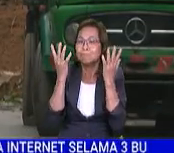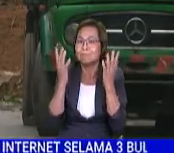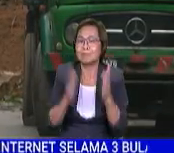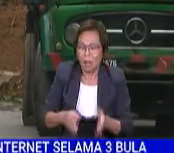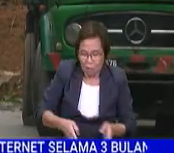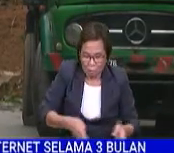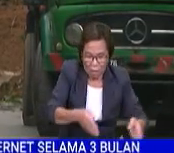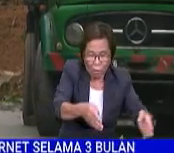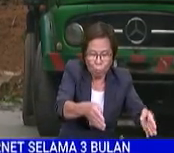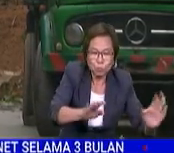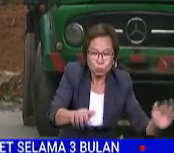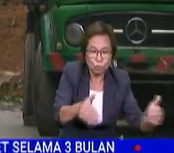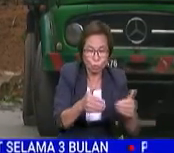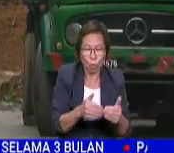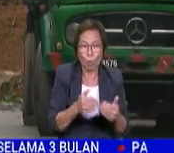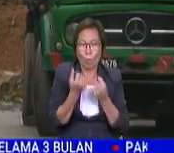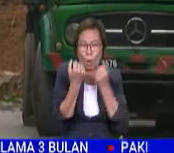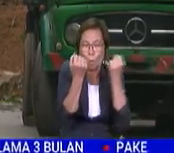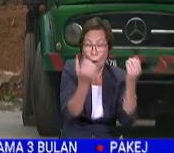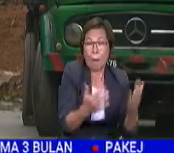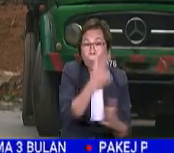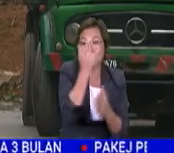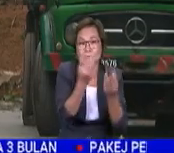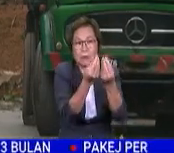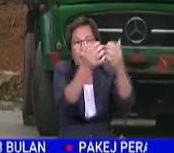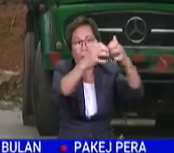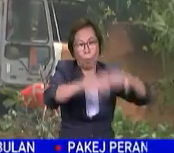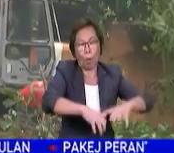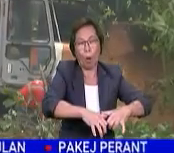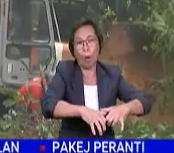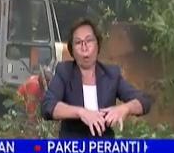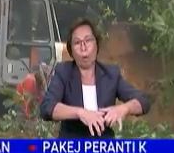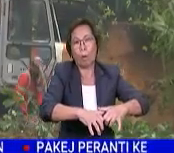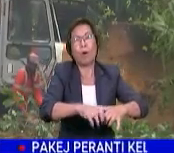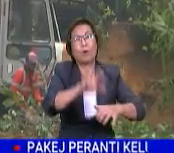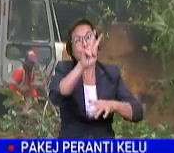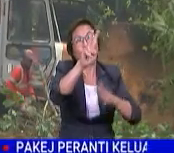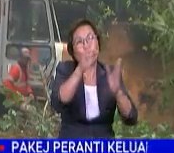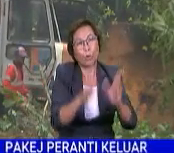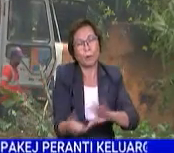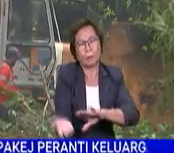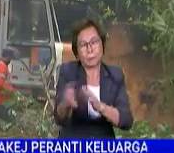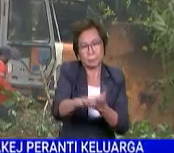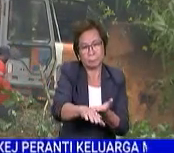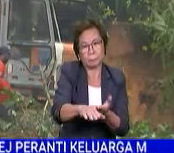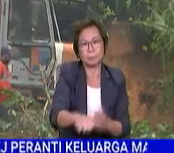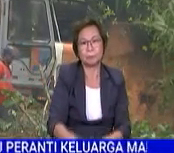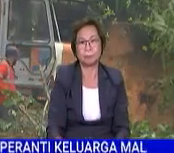Laluan berkenaan ditutup kepada pengguna susulan tanah runtuh yang telah meragut dua nyawa.